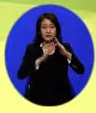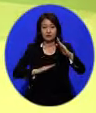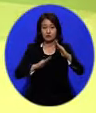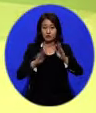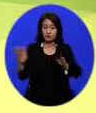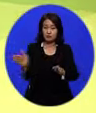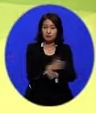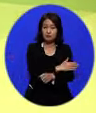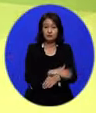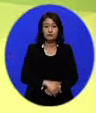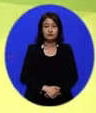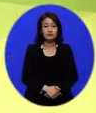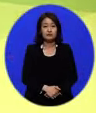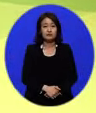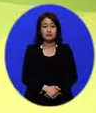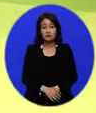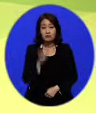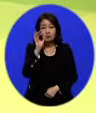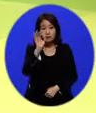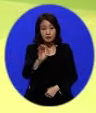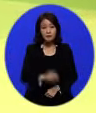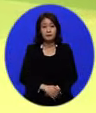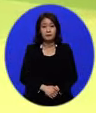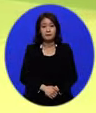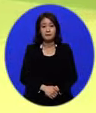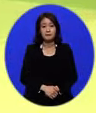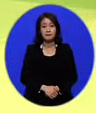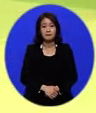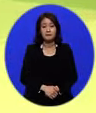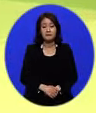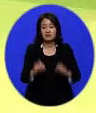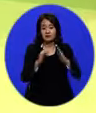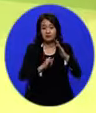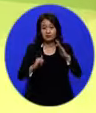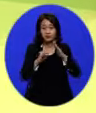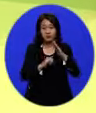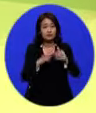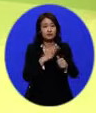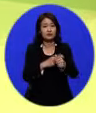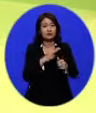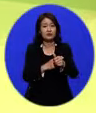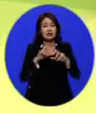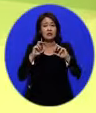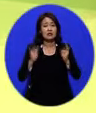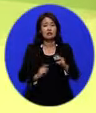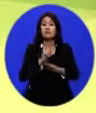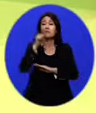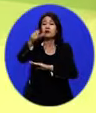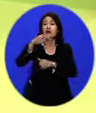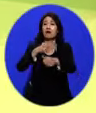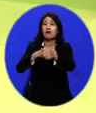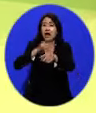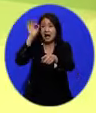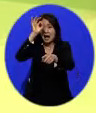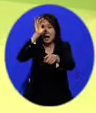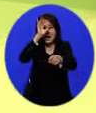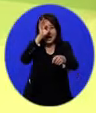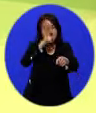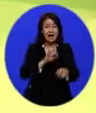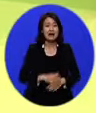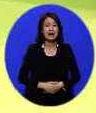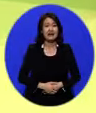가정에서. 우리 어머님들 이게 가정의 스승이 아니고 밖에 있는 스승을 찾다 보니까